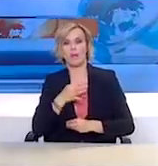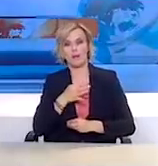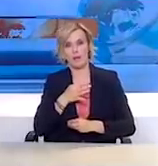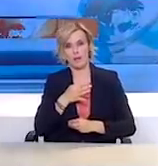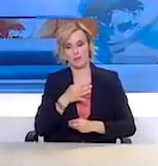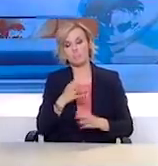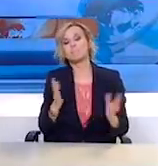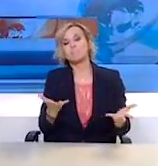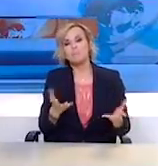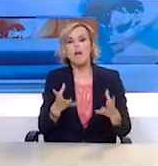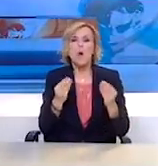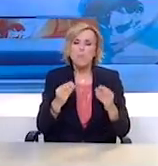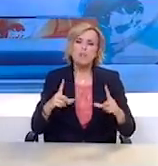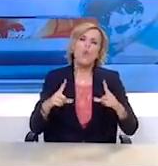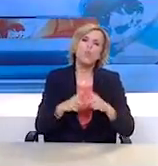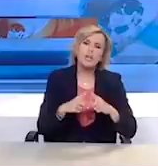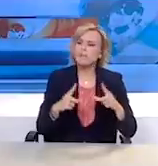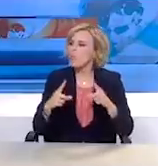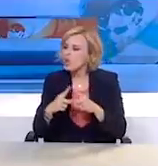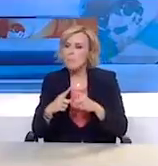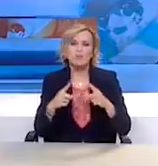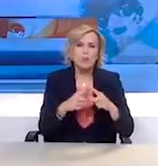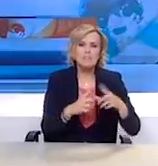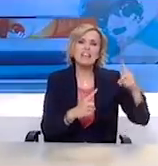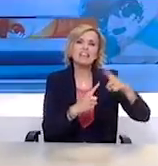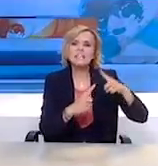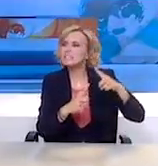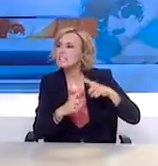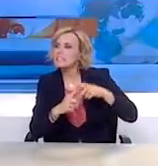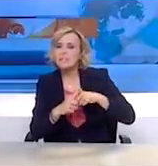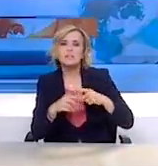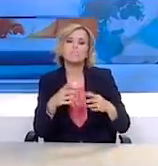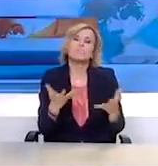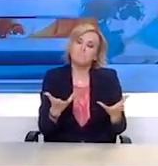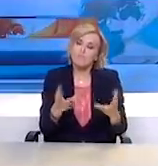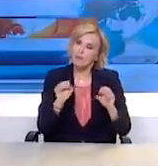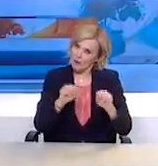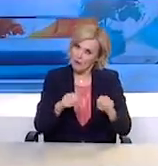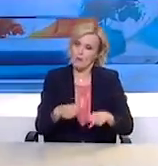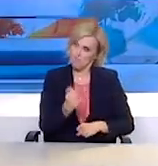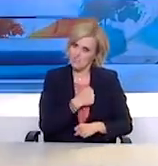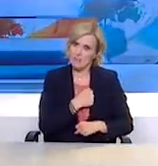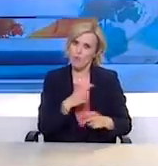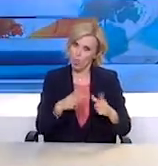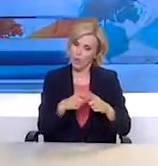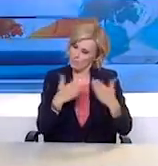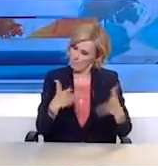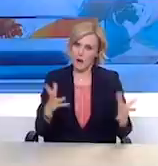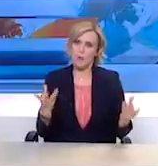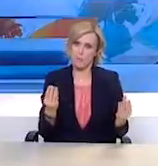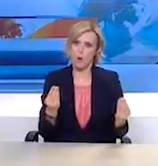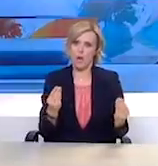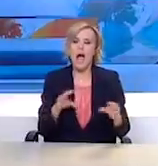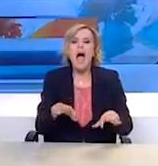κάποια τεστ και έχουν δοκιμαστεί στην Ελλάδα σε πληθυσμούς ασθενών, ναι, έχουν δοκιμαστεί κάποια, πολύ